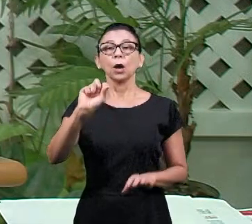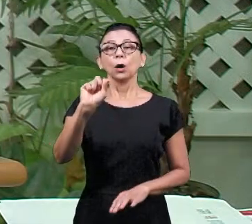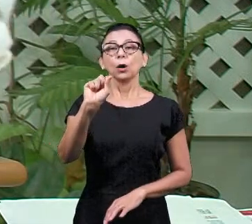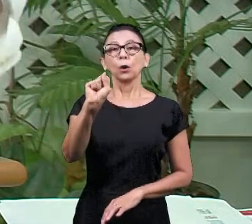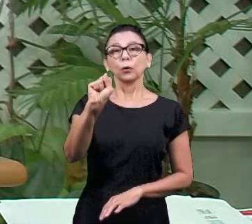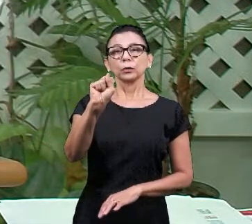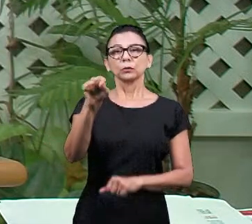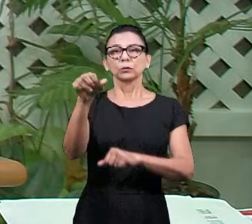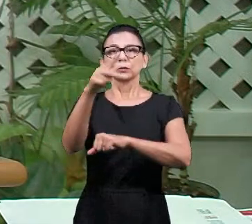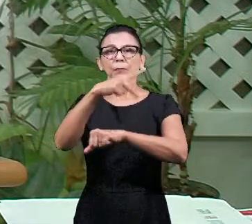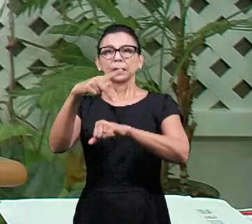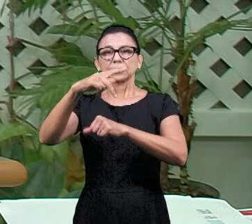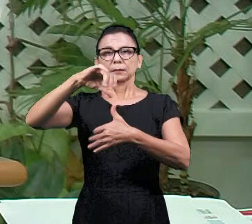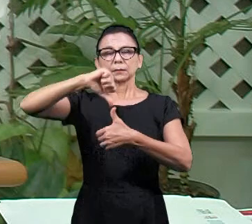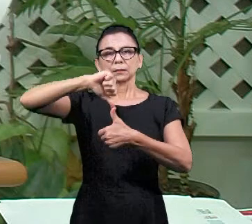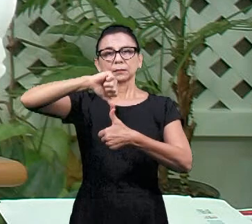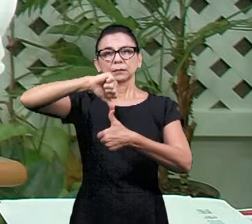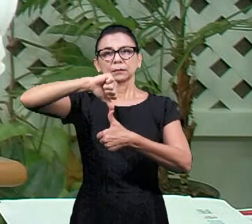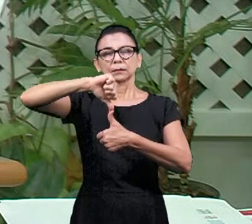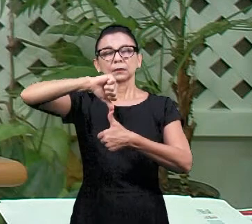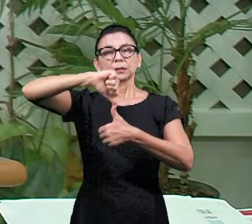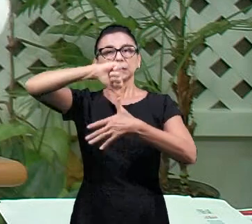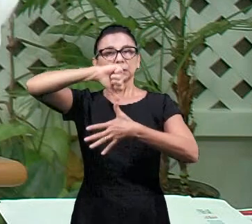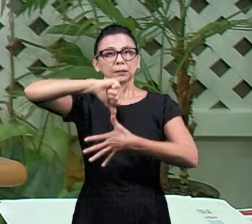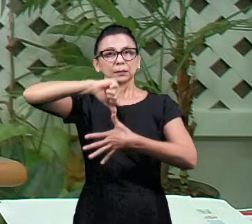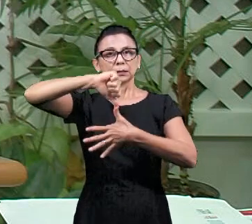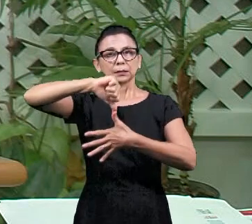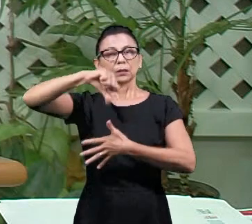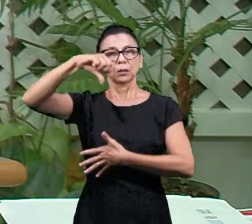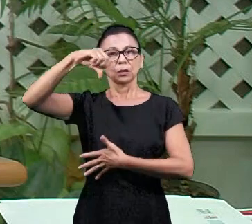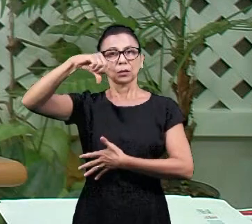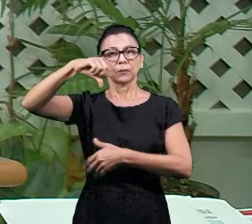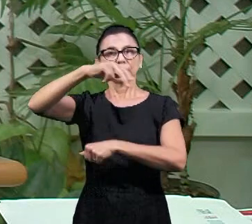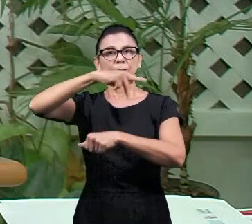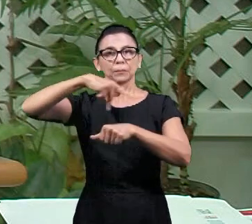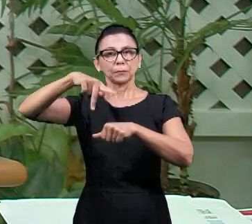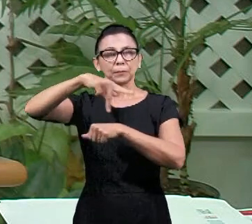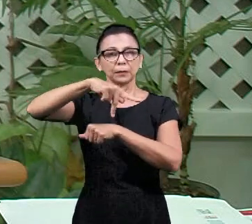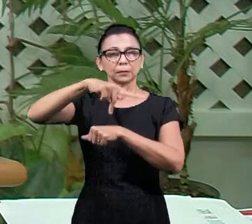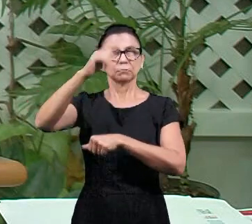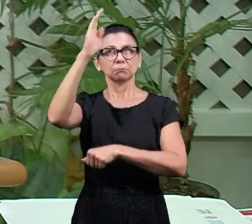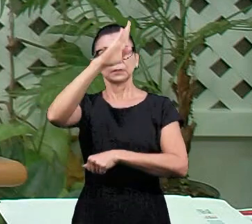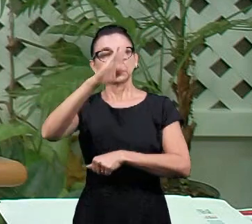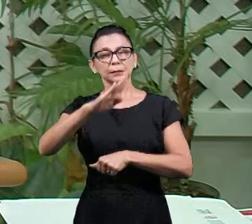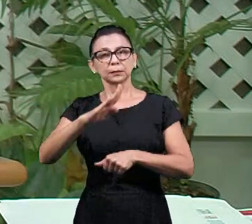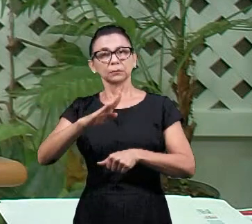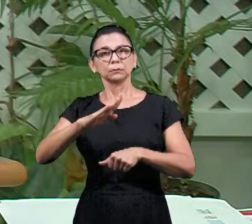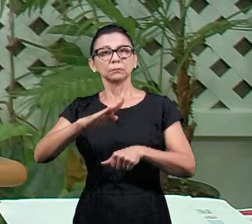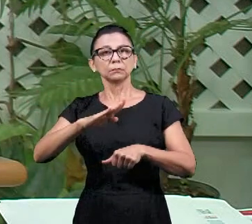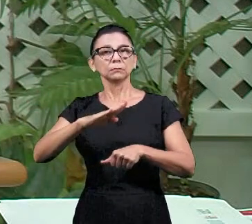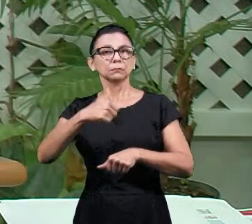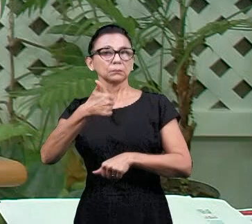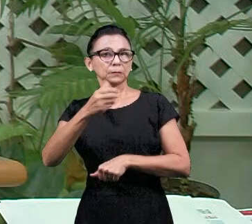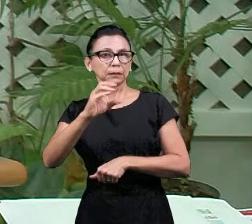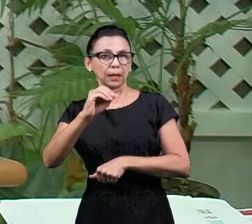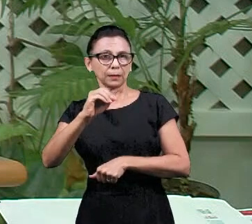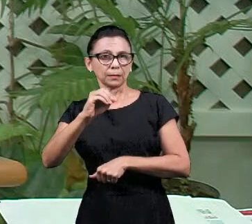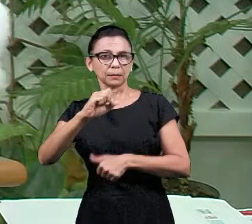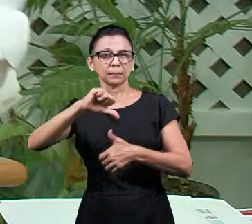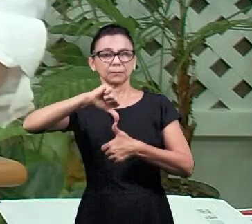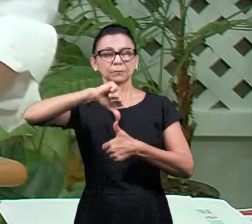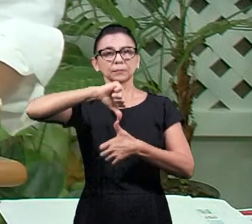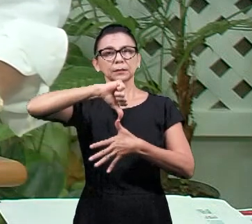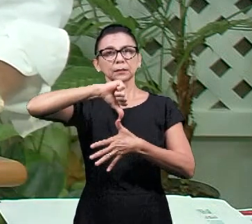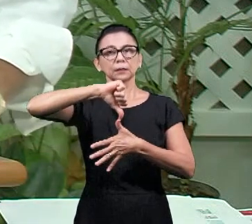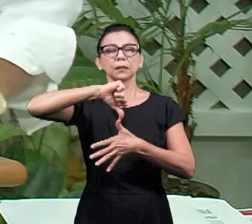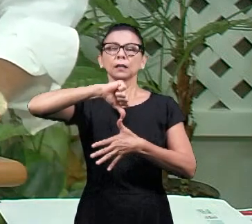8 pays en Amérique centrale. En Amérique du Sud, nous avons 9 pays, en comptant avec le Brésil 10 pays. Et les